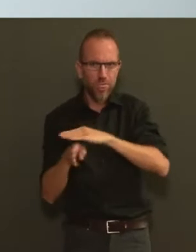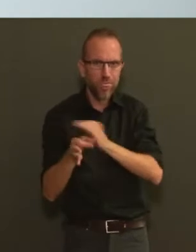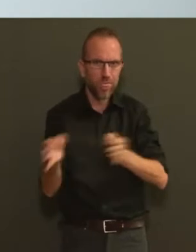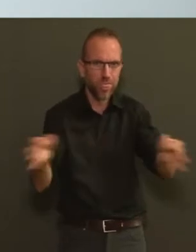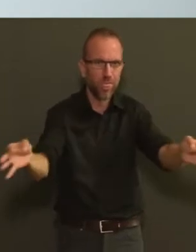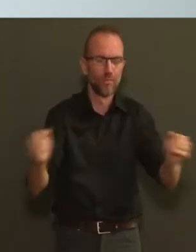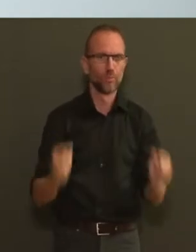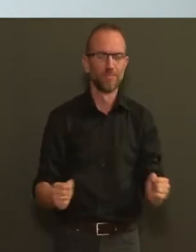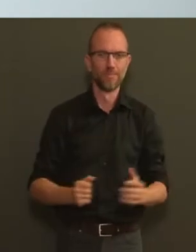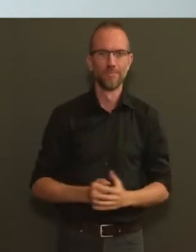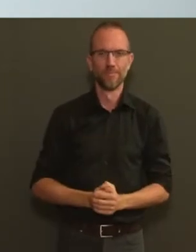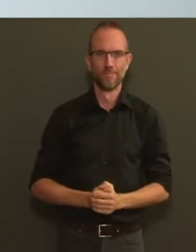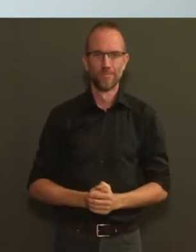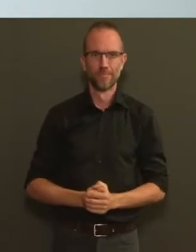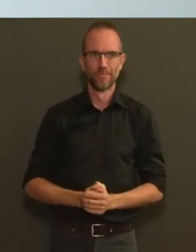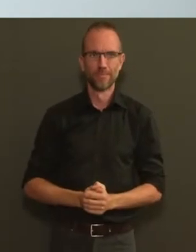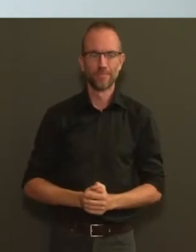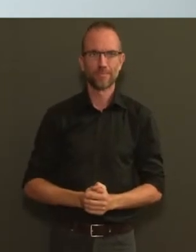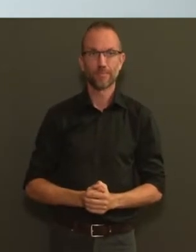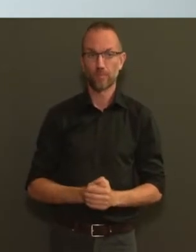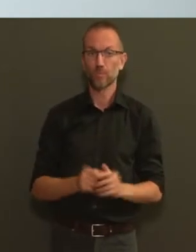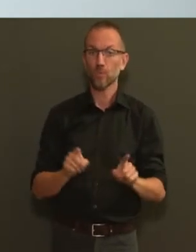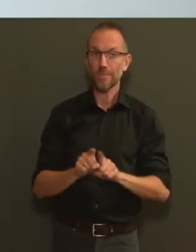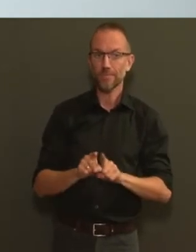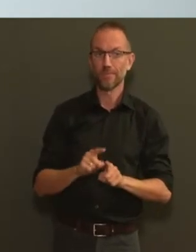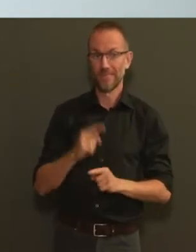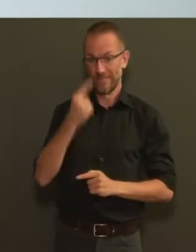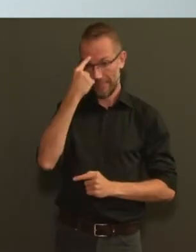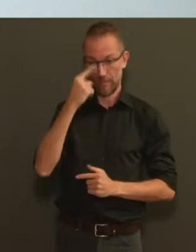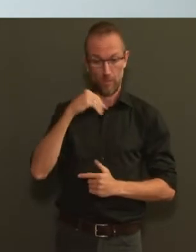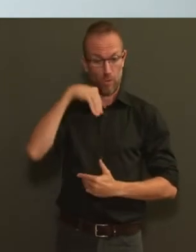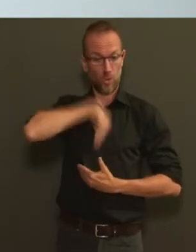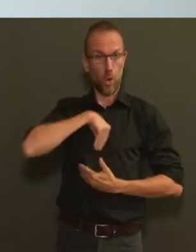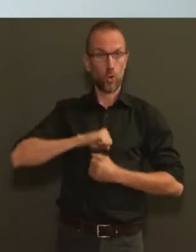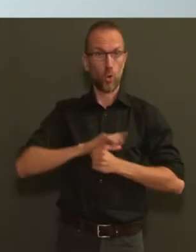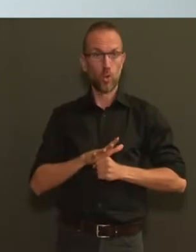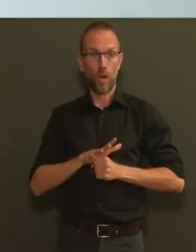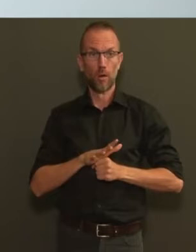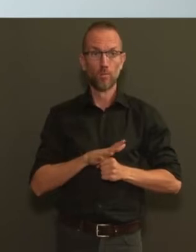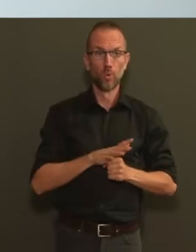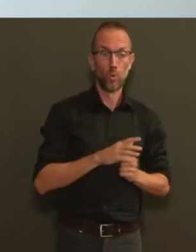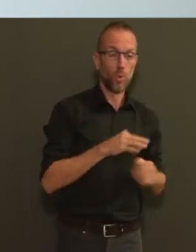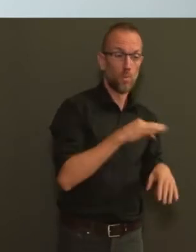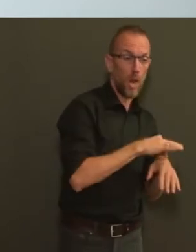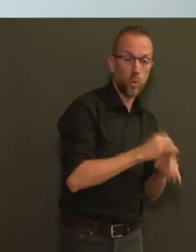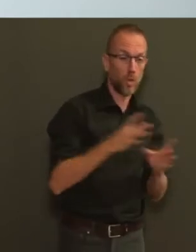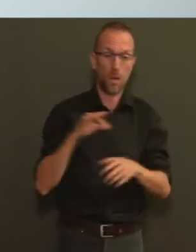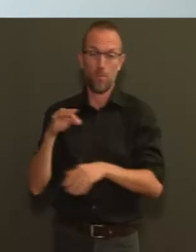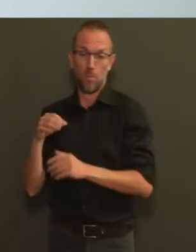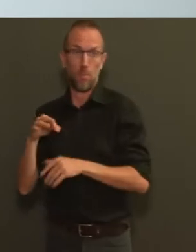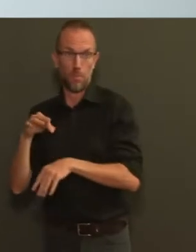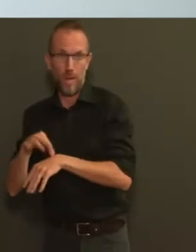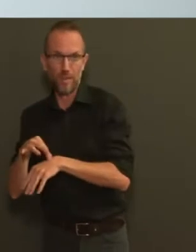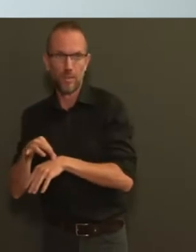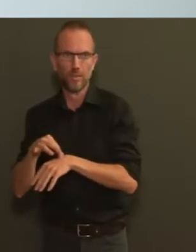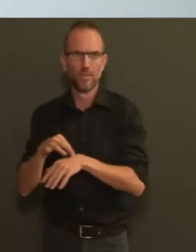On sait que lorsqu'on est porteur asymptomatique ou symptomatique, c'est souvent durant les quelques premiers jours de l'infection